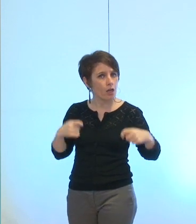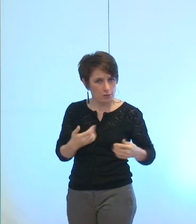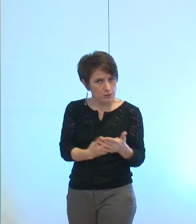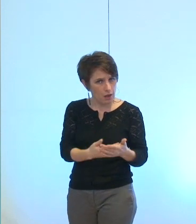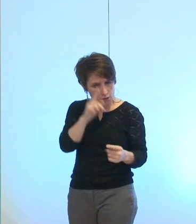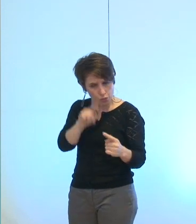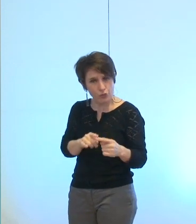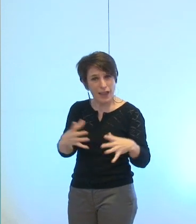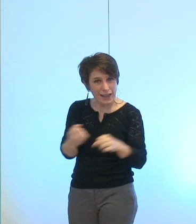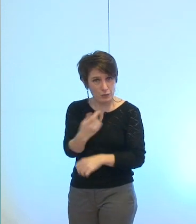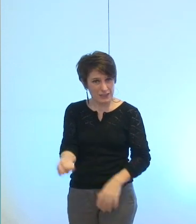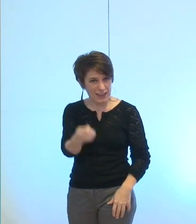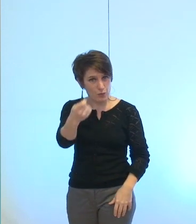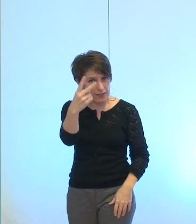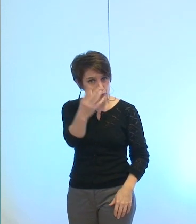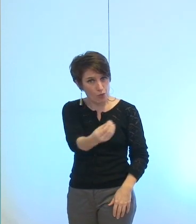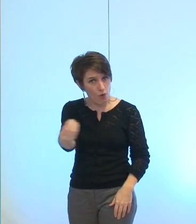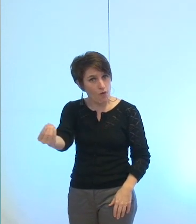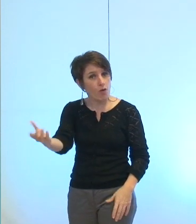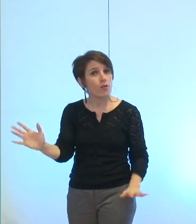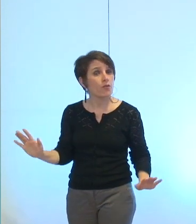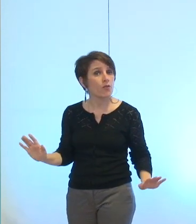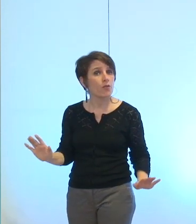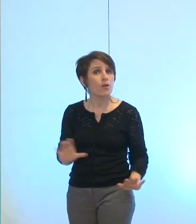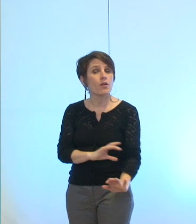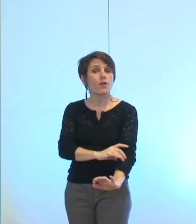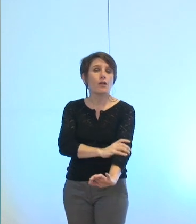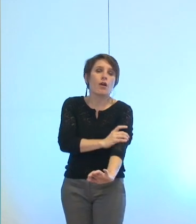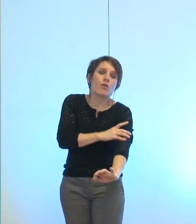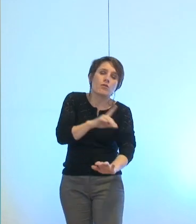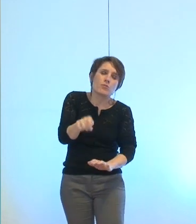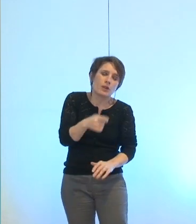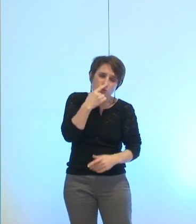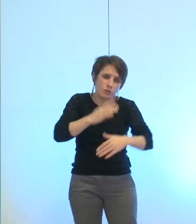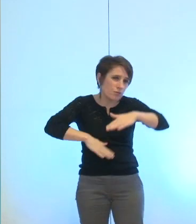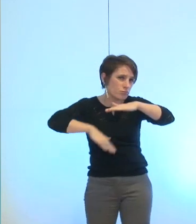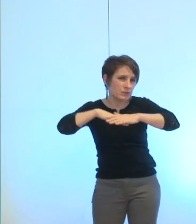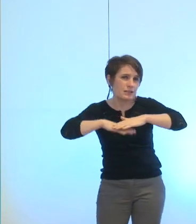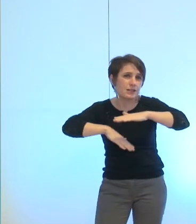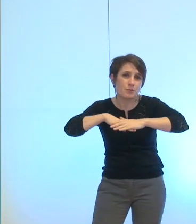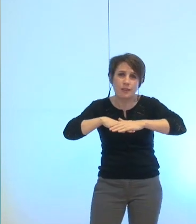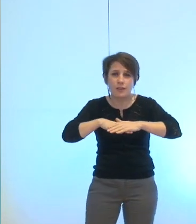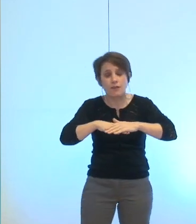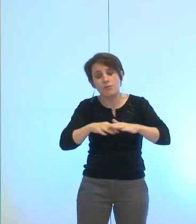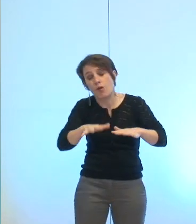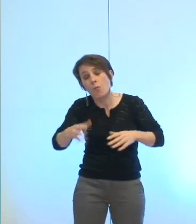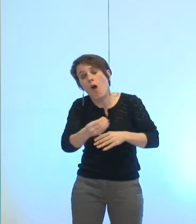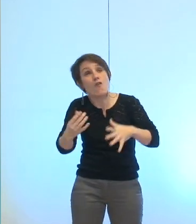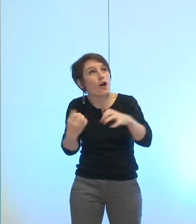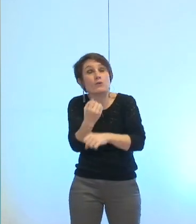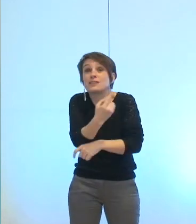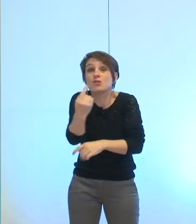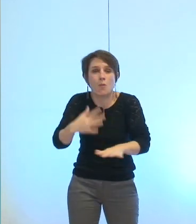éducative des enfants même si bien sûr c'est que limité c'est pas ça qui permet uniquement la réussite